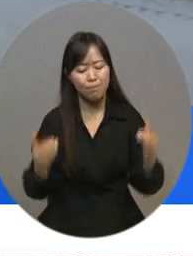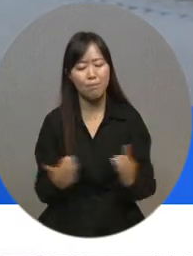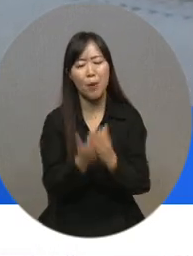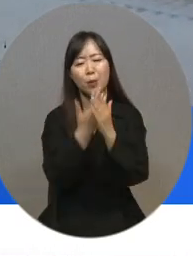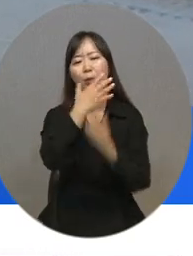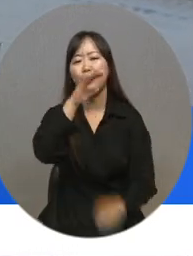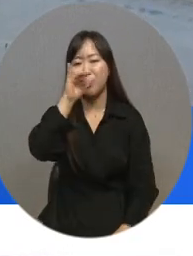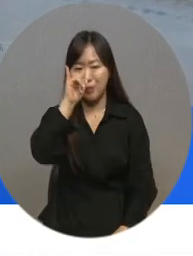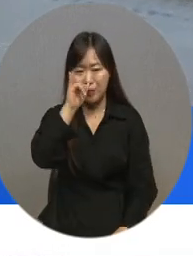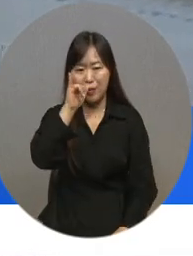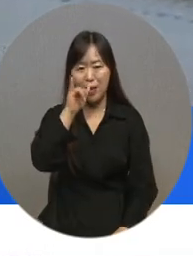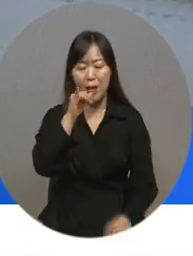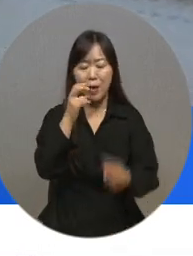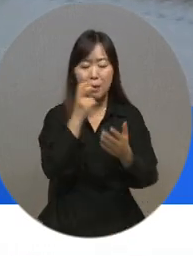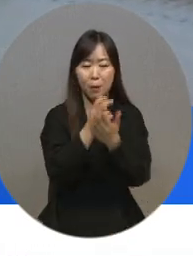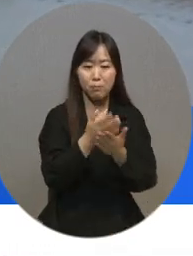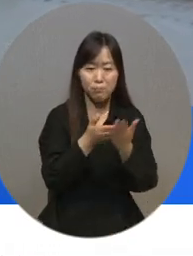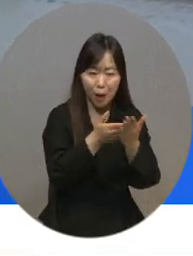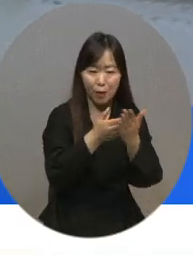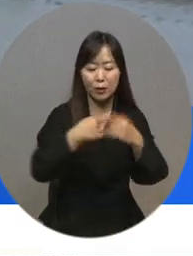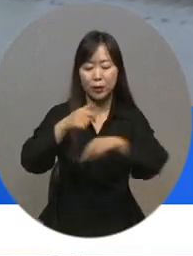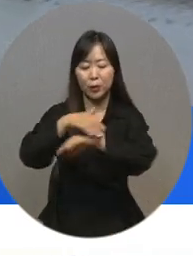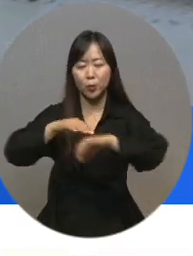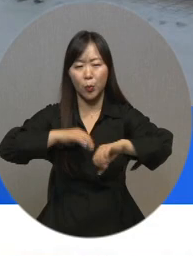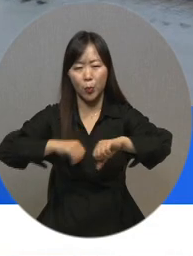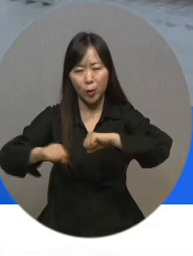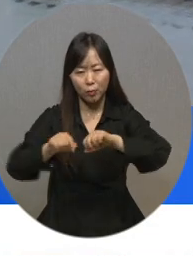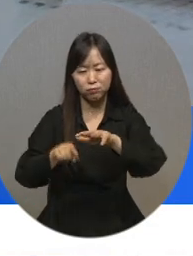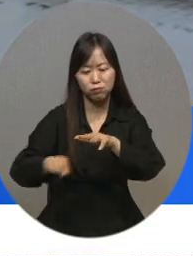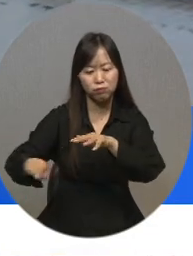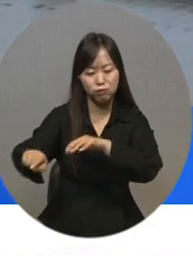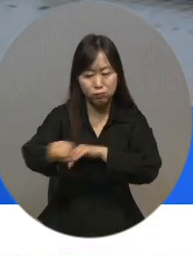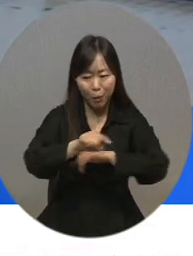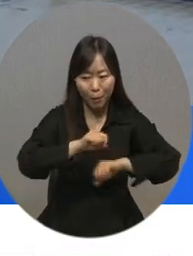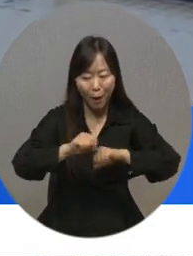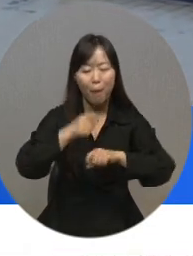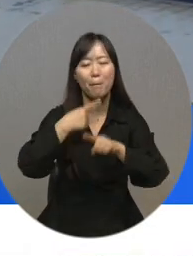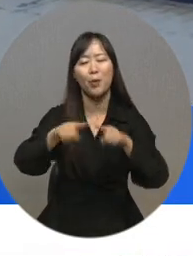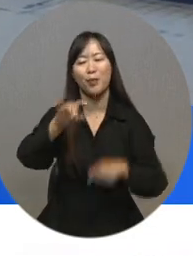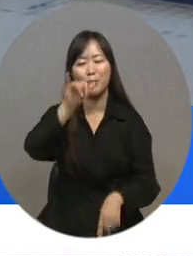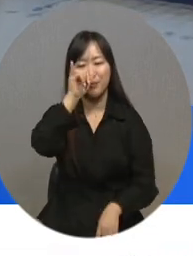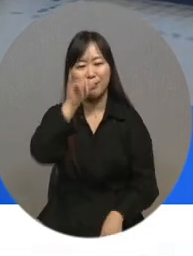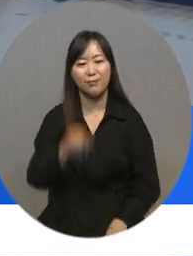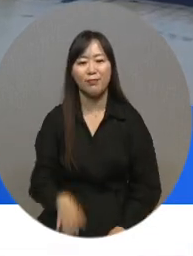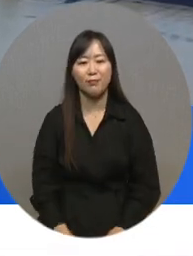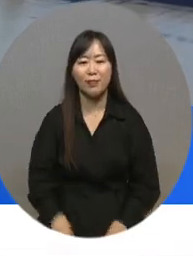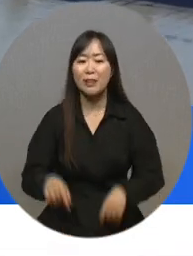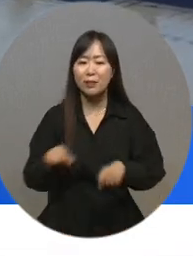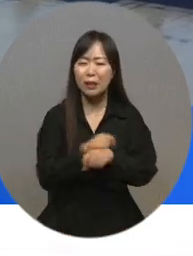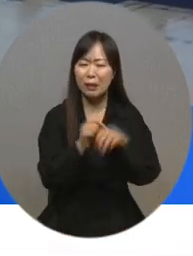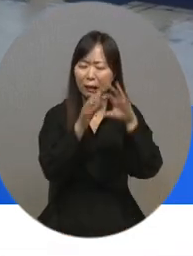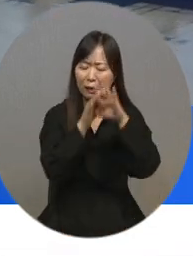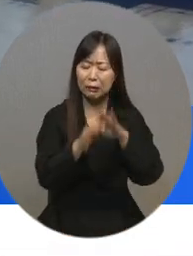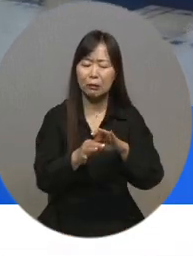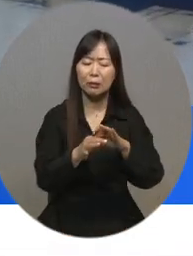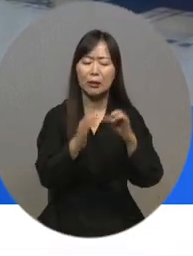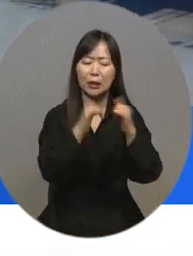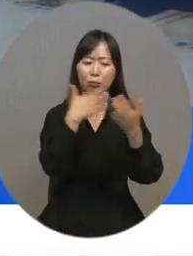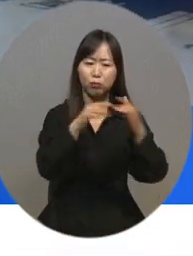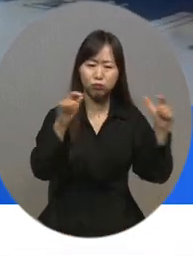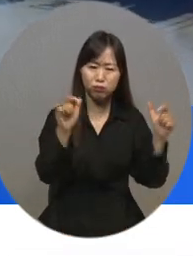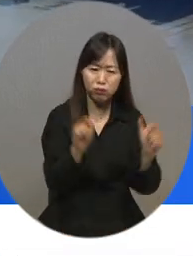성장할 수 있도록 입법과 정책 활동에 앞장섰다는 평가를 받았습니다 특히 계속되는 인구